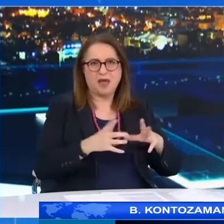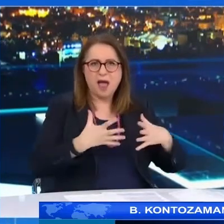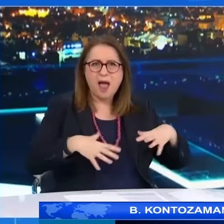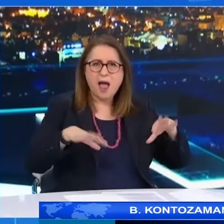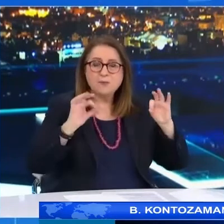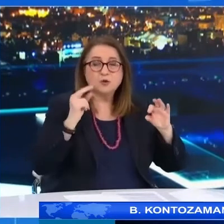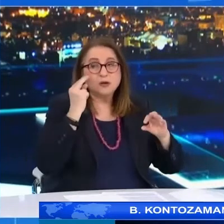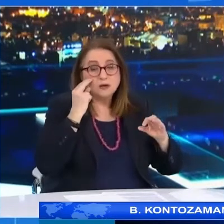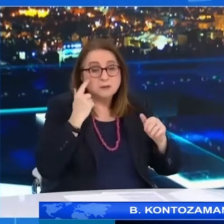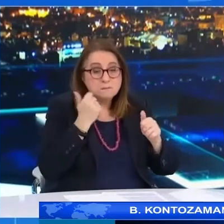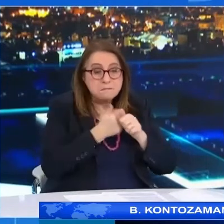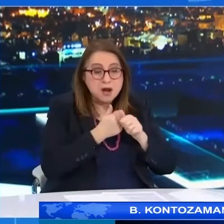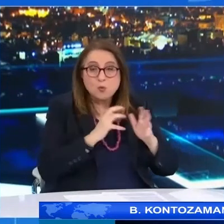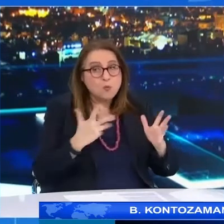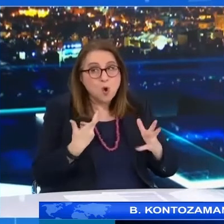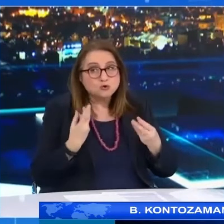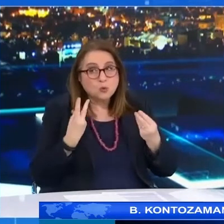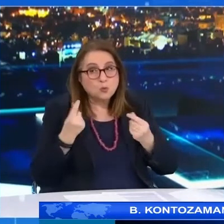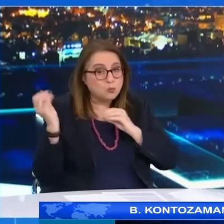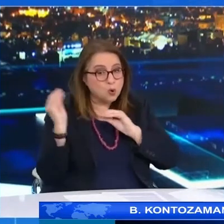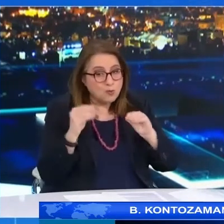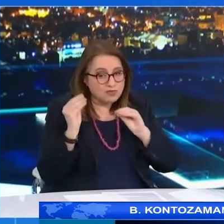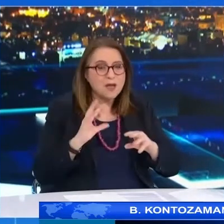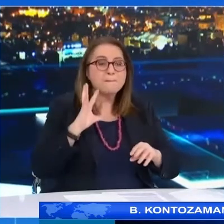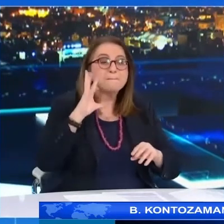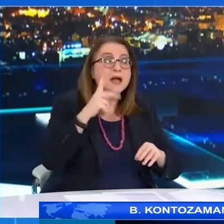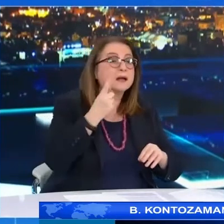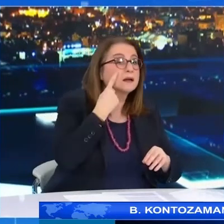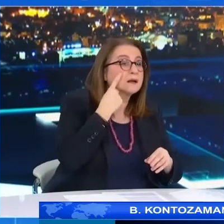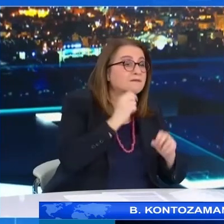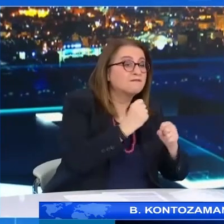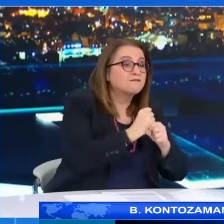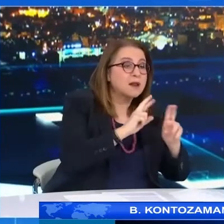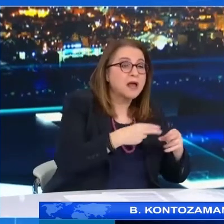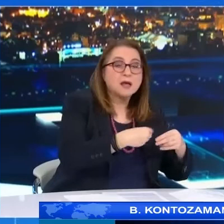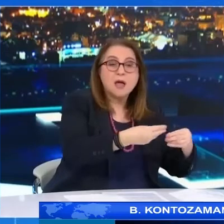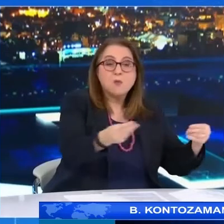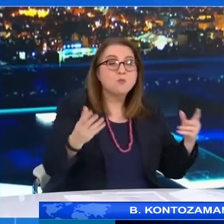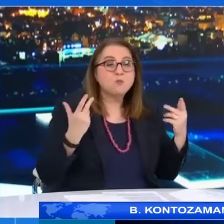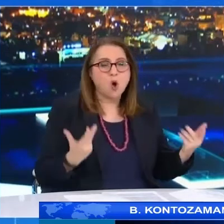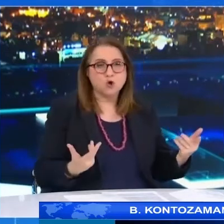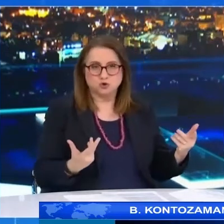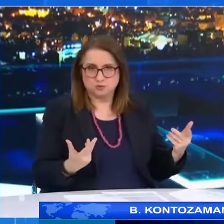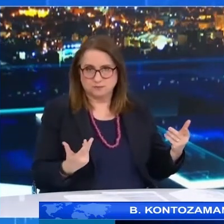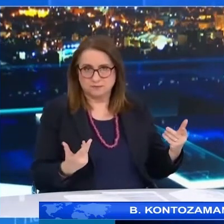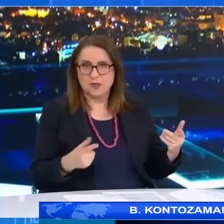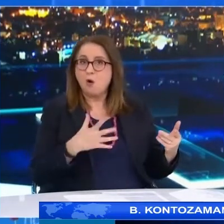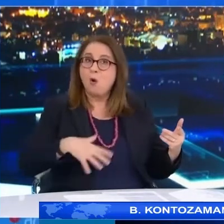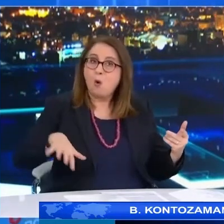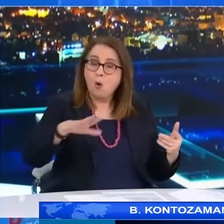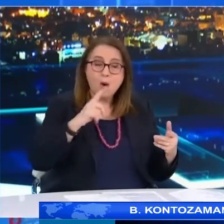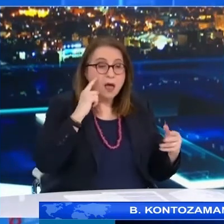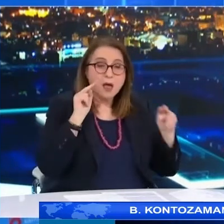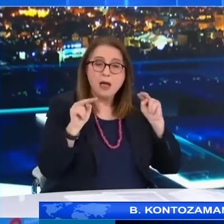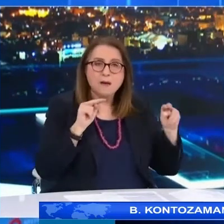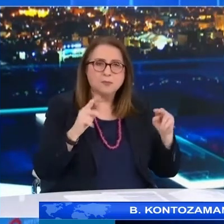και των αποθεμάτων μέχρι την τελική διάθεσή τους από τα φαρμακεία. Την εποπτεία της εφοδιαστικής αλυσίδας έχουν